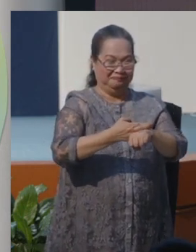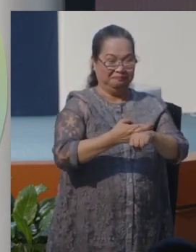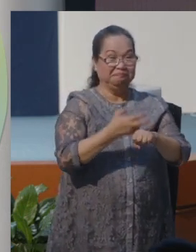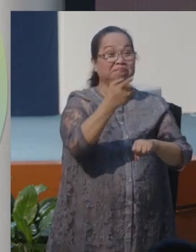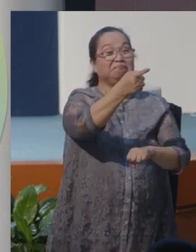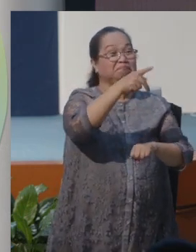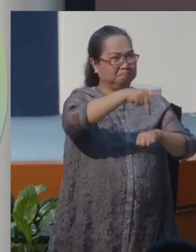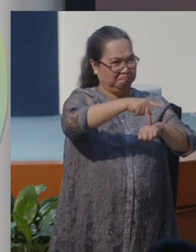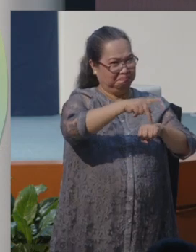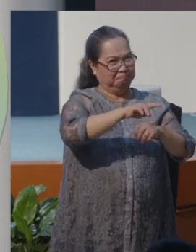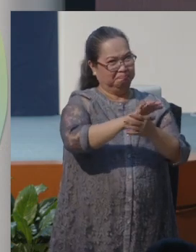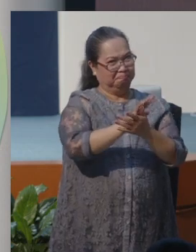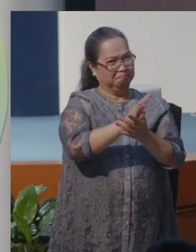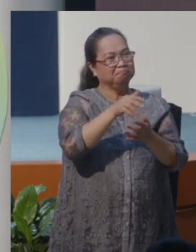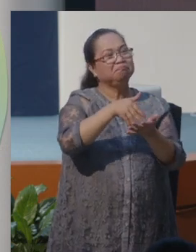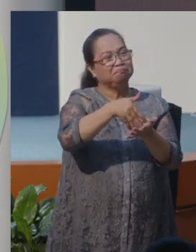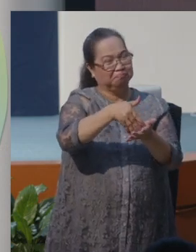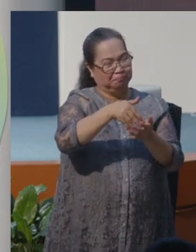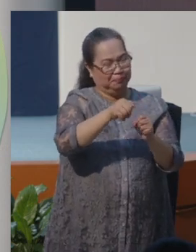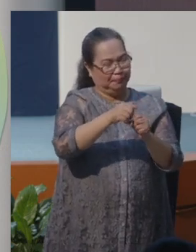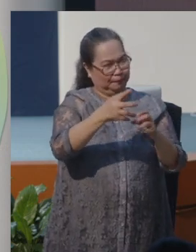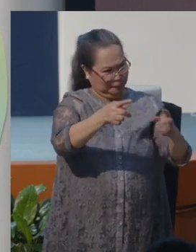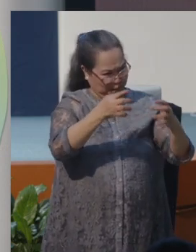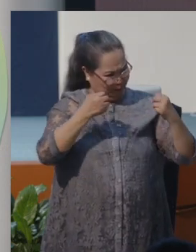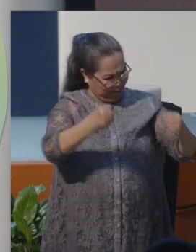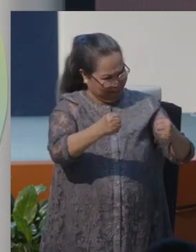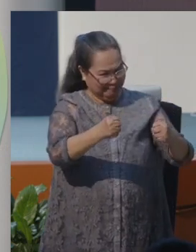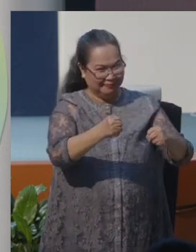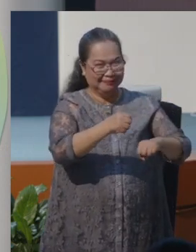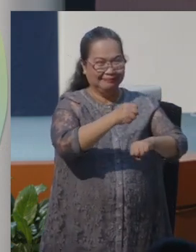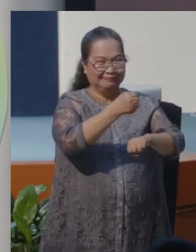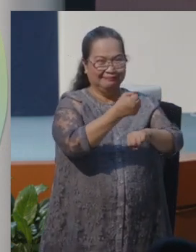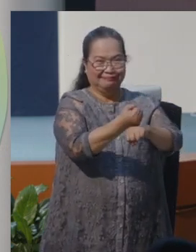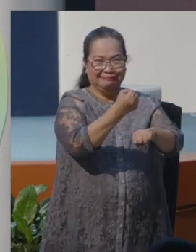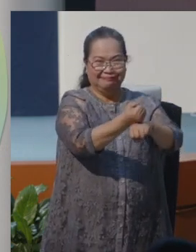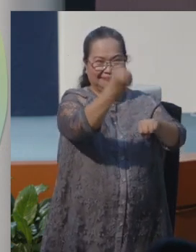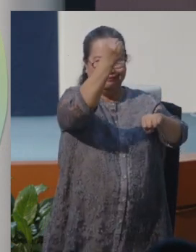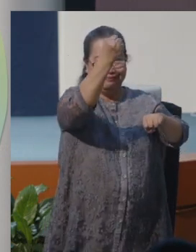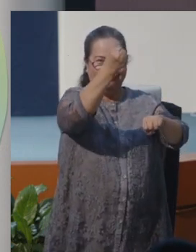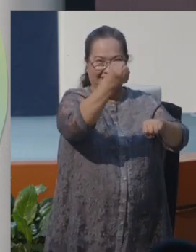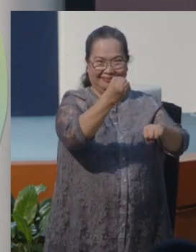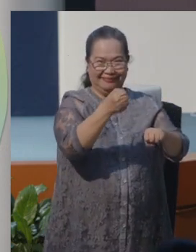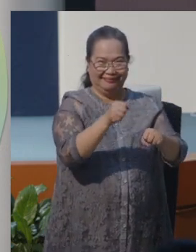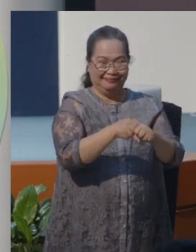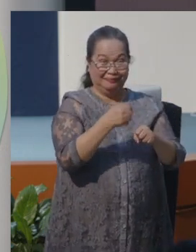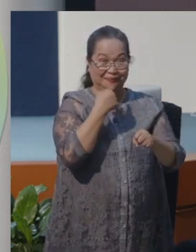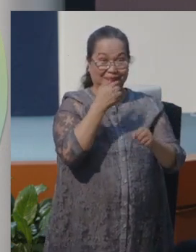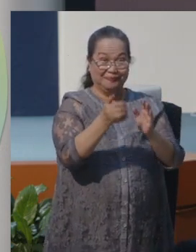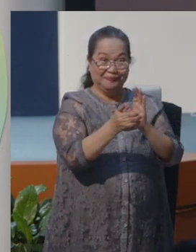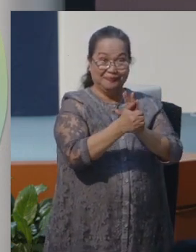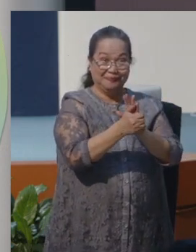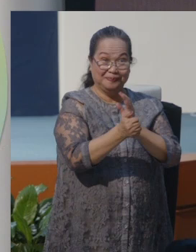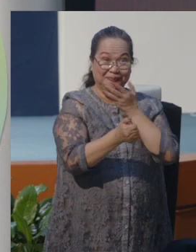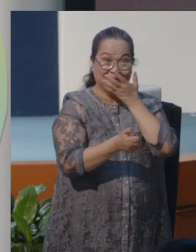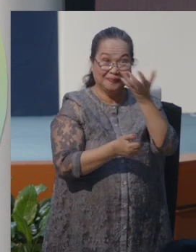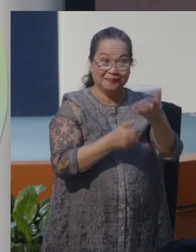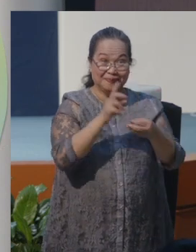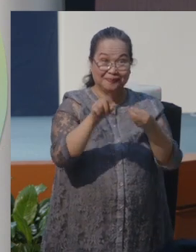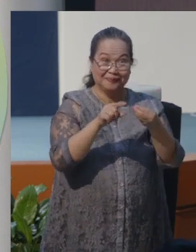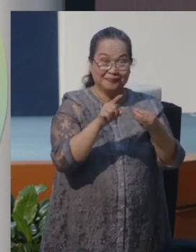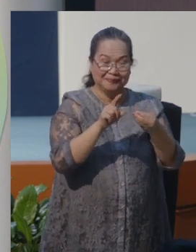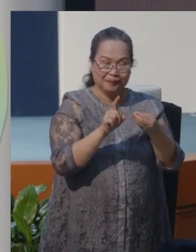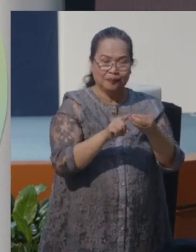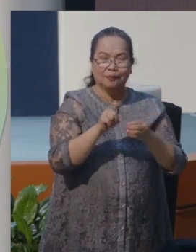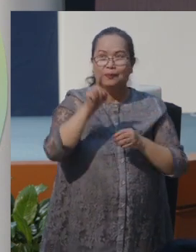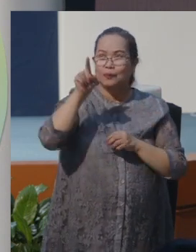niya maging matigas, matibay. Kanyang diniklara ang isa sa pinakamahusay na confession tungkol kay Kristo. Sabi niya,